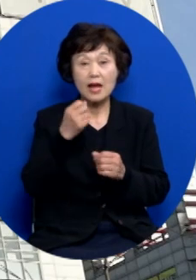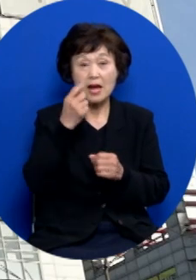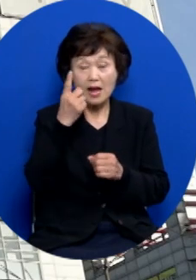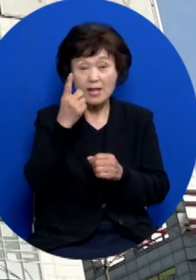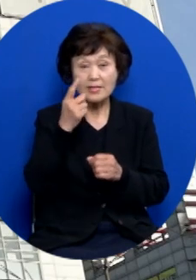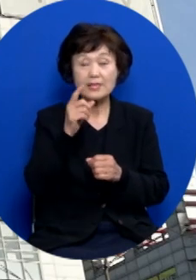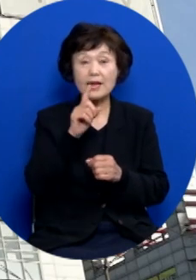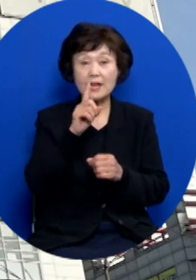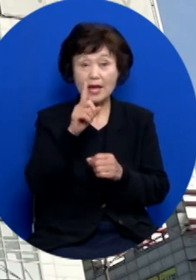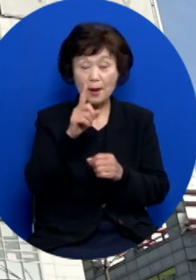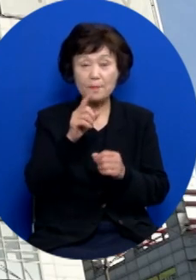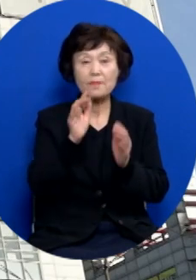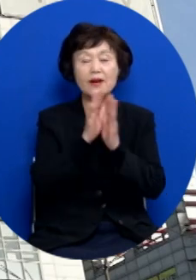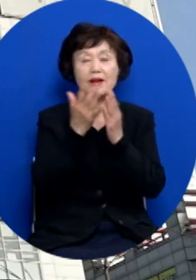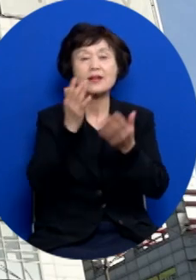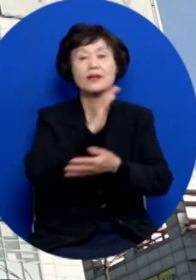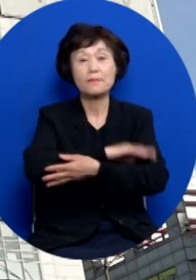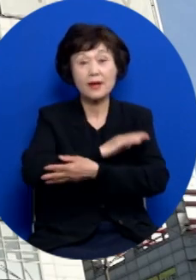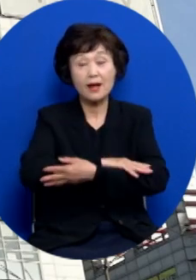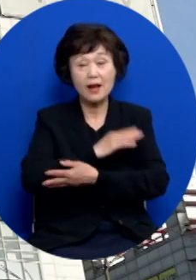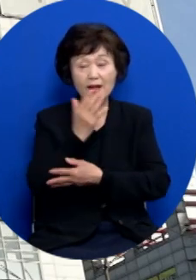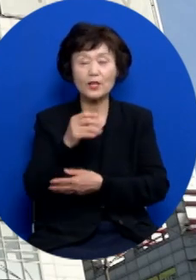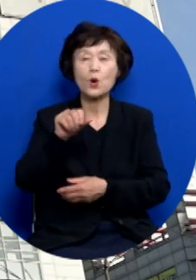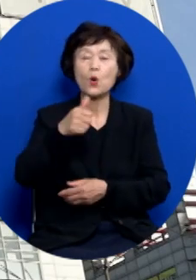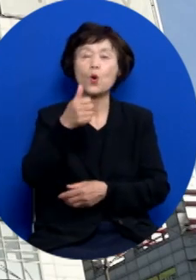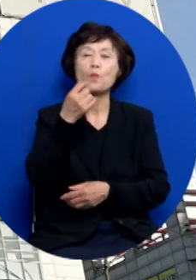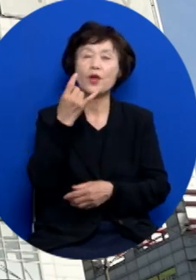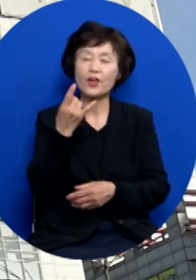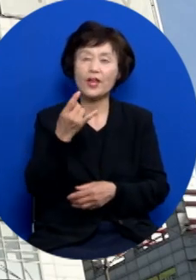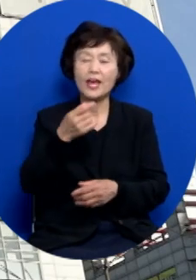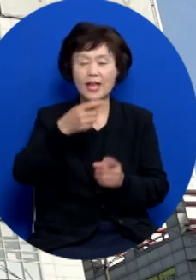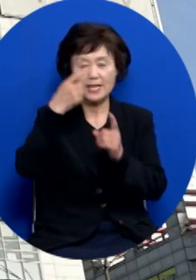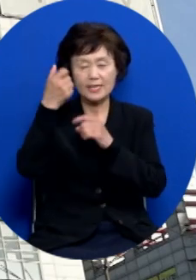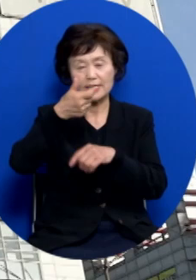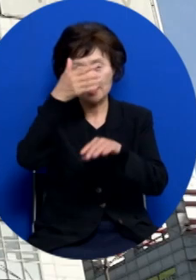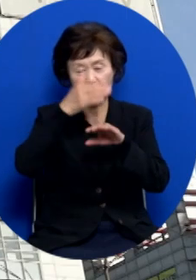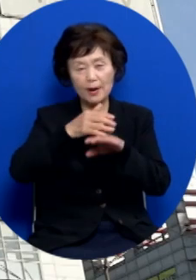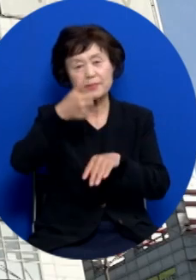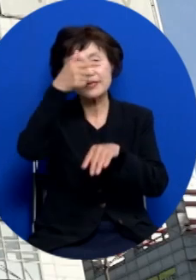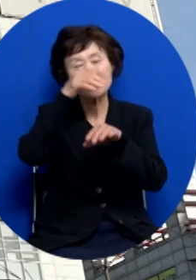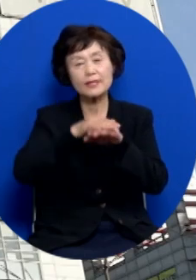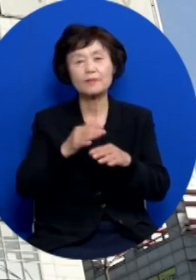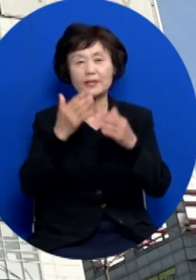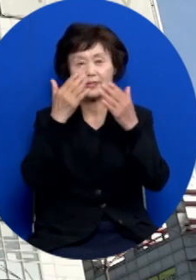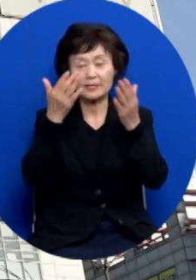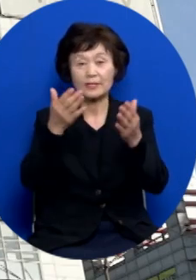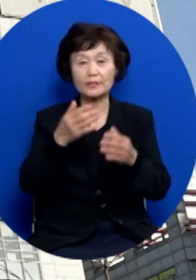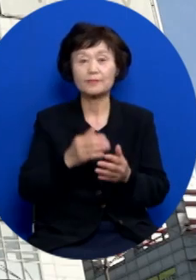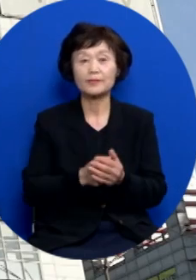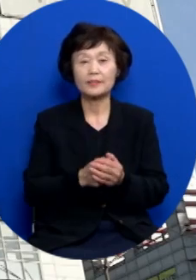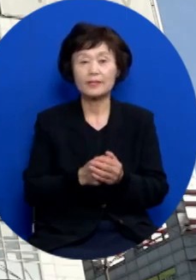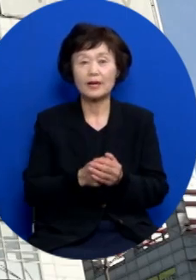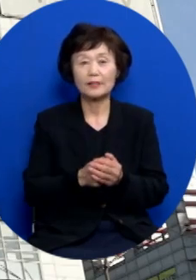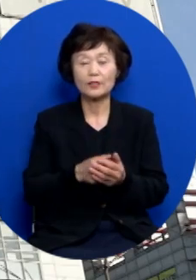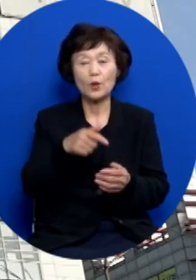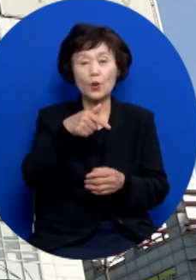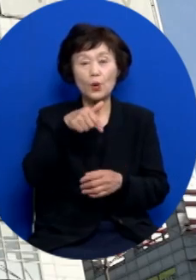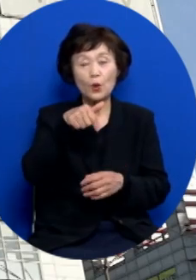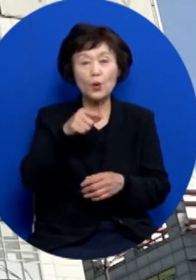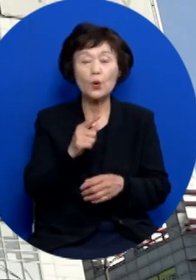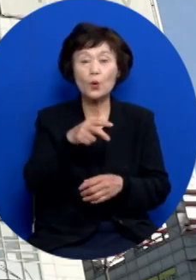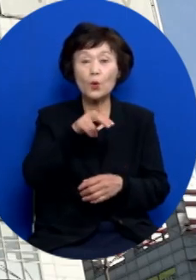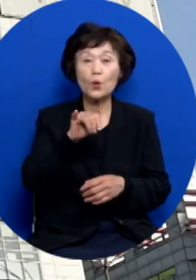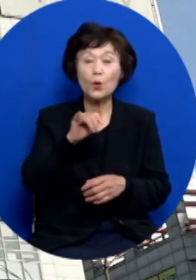월간고신 생명나무가 500호 발행 기념 감사 예배를 드렸습니다. 월간고신은 대한예수교장로회 고신총회